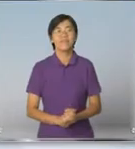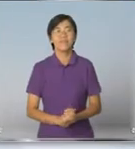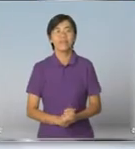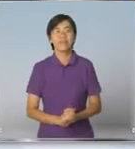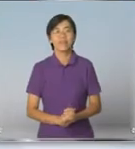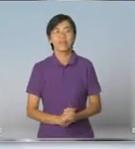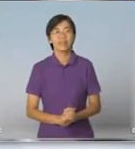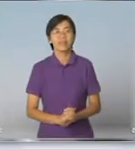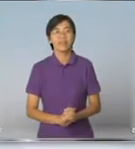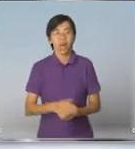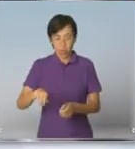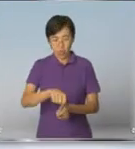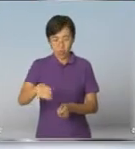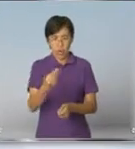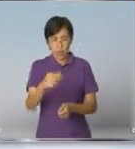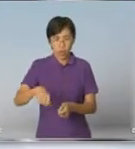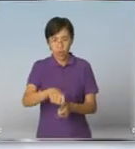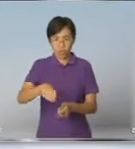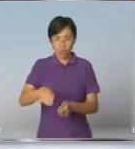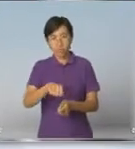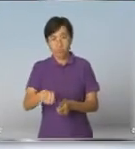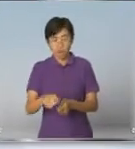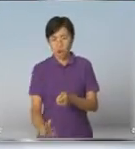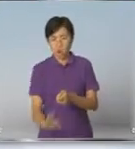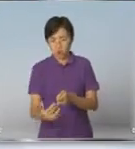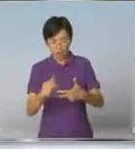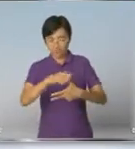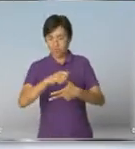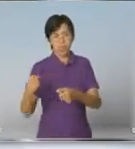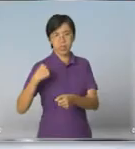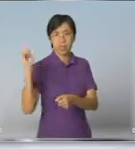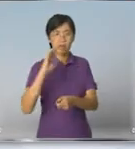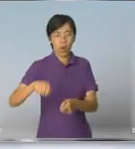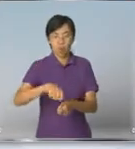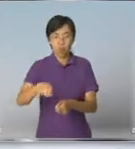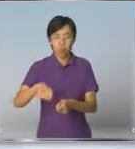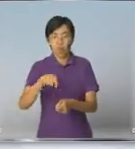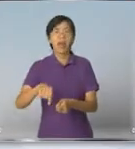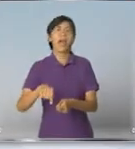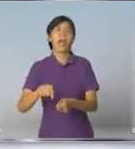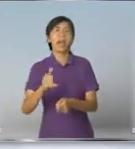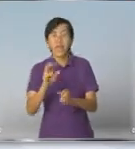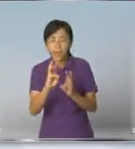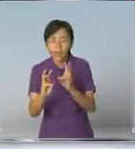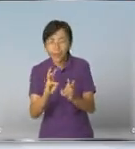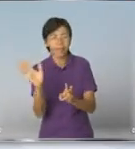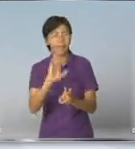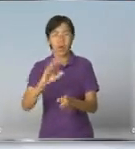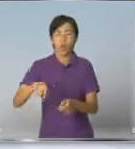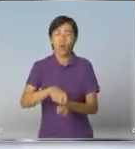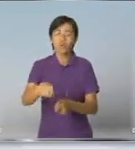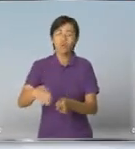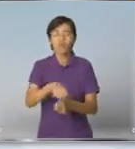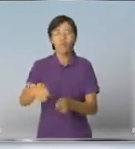ละตรงนี้นะคะตรงนี้ต้องผัดเร่งผัดนิดนึงแล้วก็อย่าใช้ไฟแรงเนื่องจากว่าตัวที่เป็นรากผักชีกระเทียมพริกไทยอาจสุกแล้วก็เป็นเม็ด